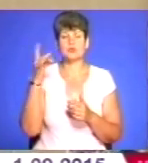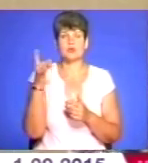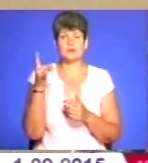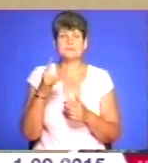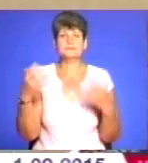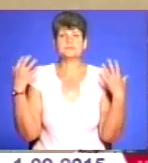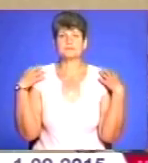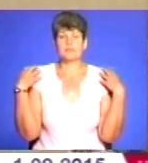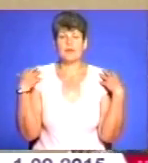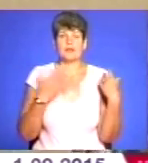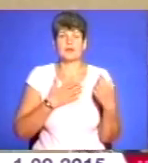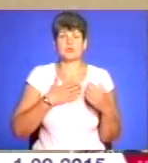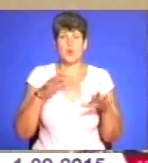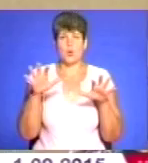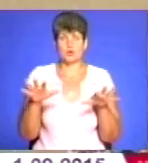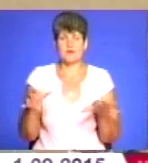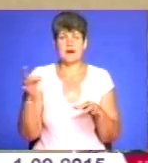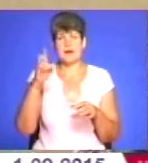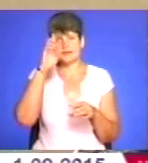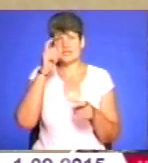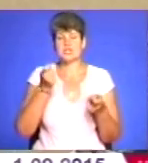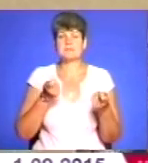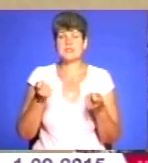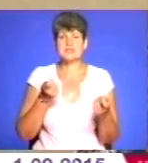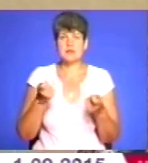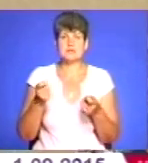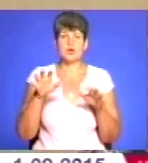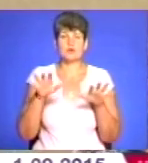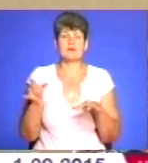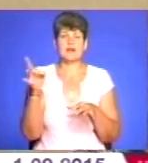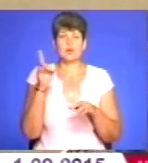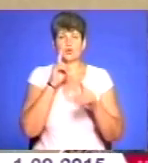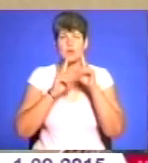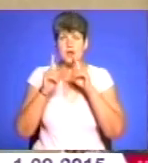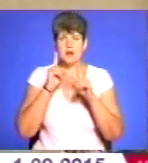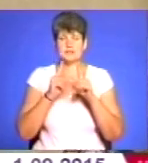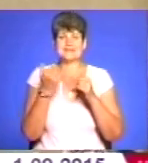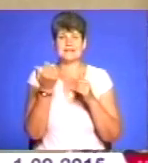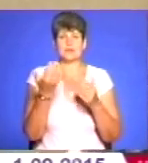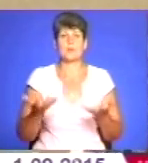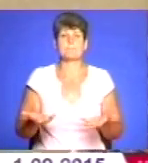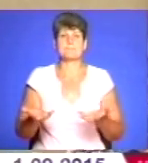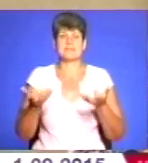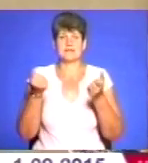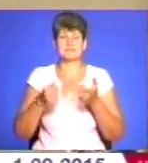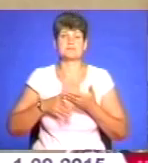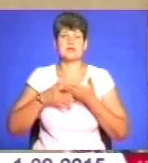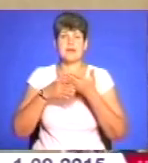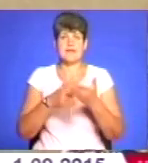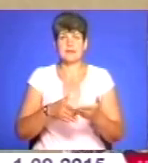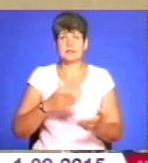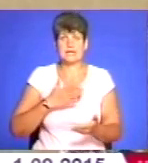начальство, наш голова райдержадміністрації, голова районної ради, за їхньої підтримки, за сприяння